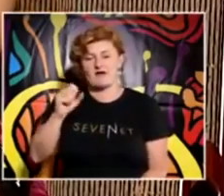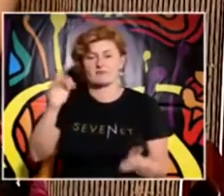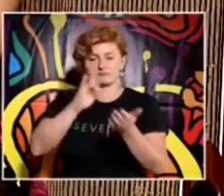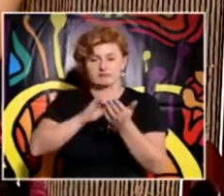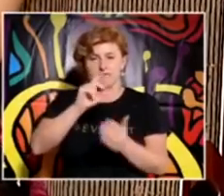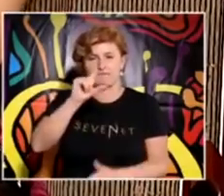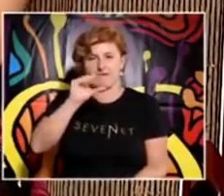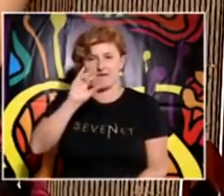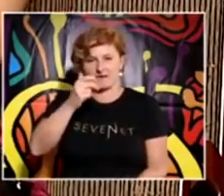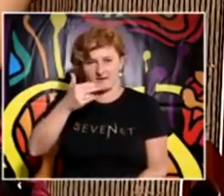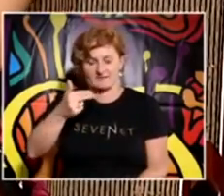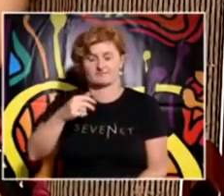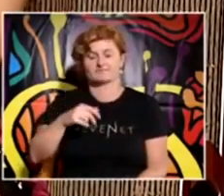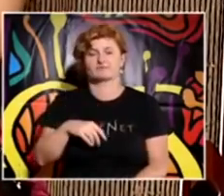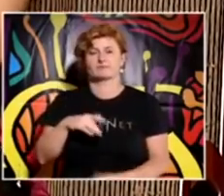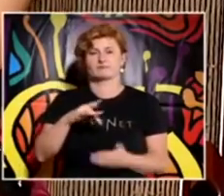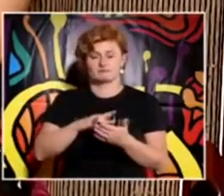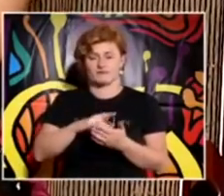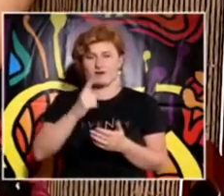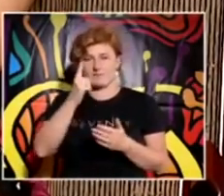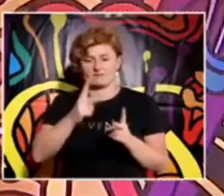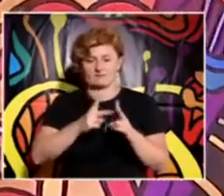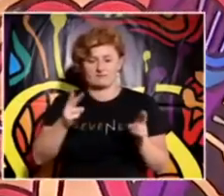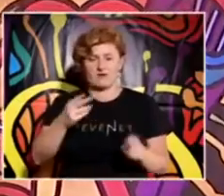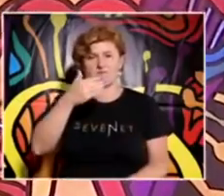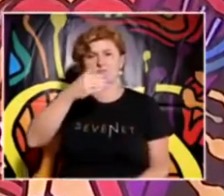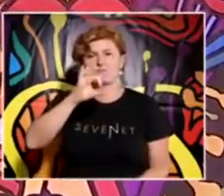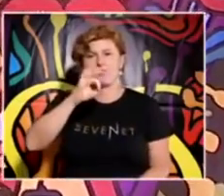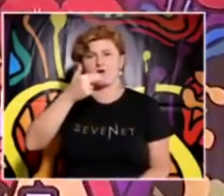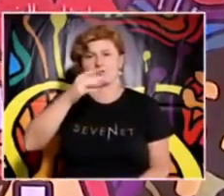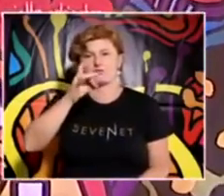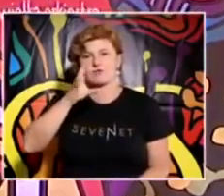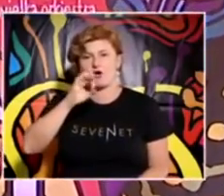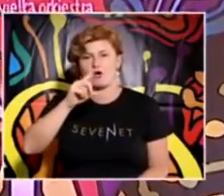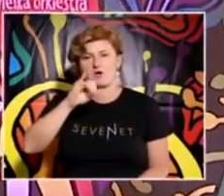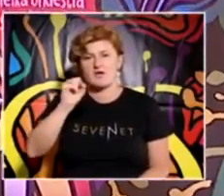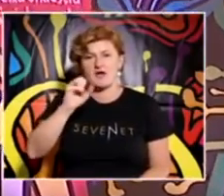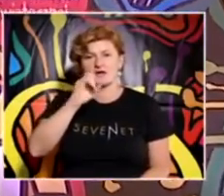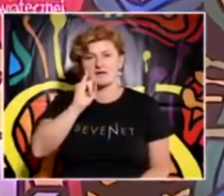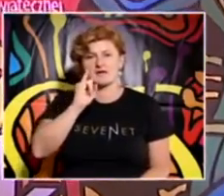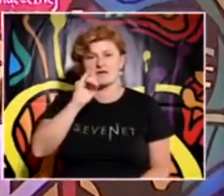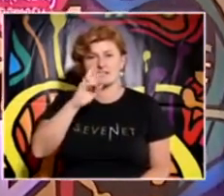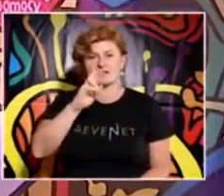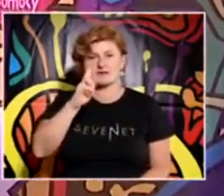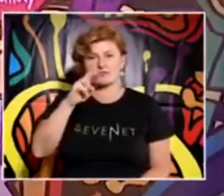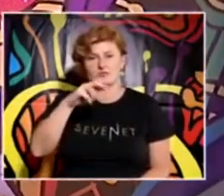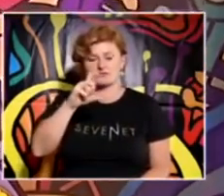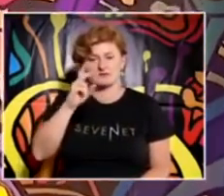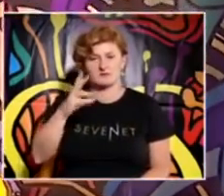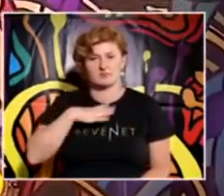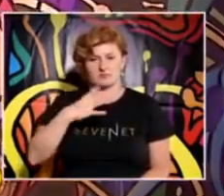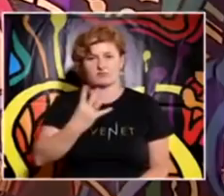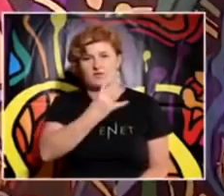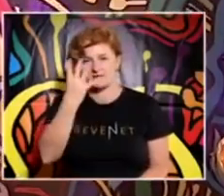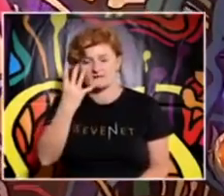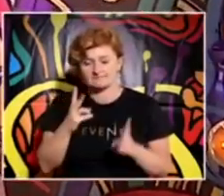Mongolii. No ale po pierwszym odcinku Mongolia-Irkuck, czyli która trwała 4 dni, stwierdziliśmy, że nie czas będziemy... Czas się